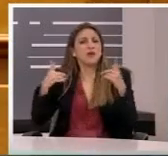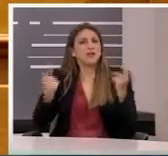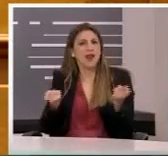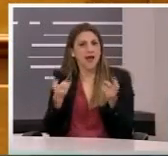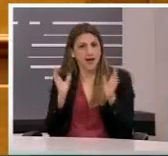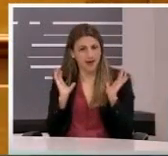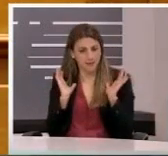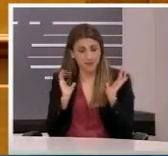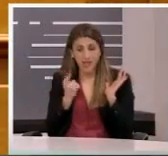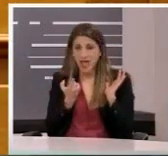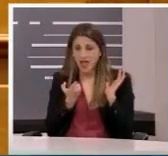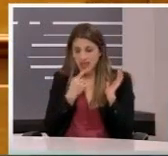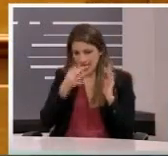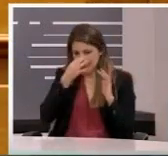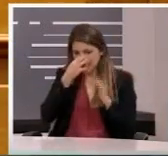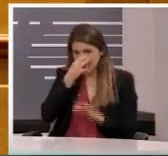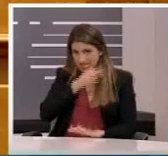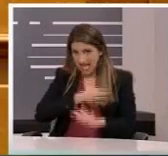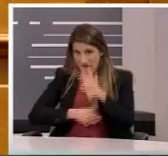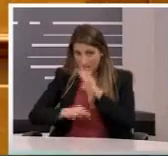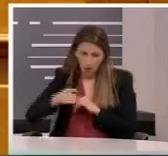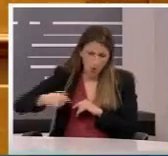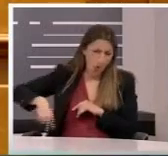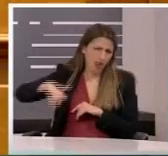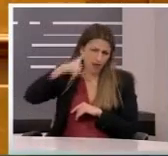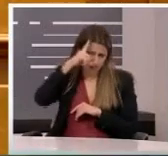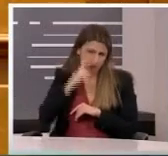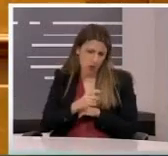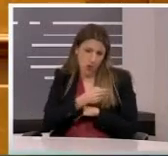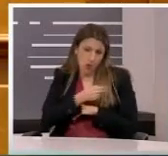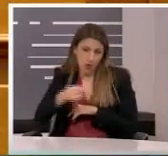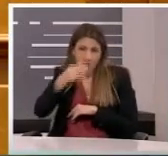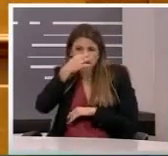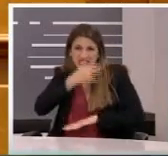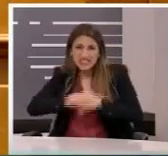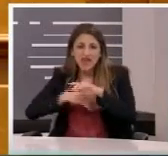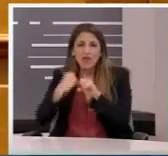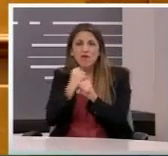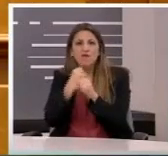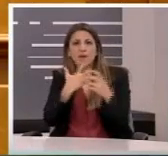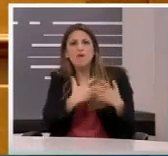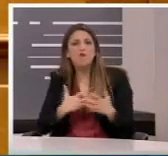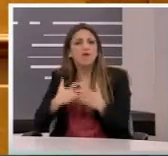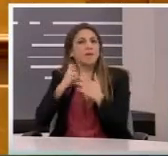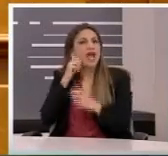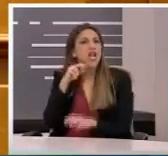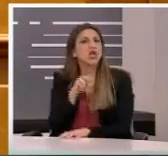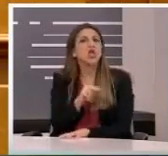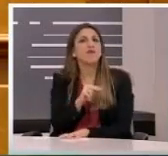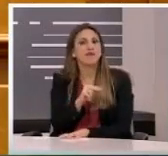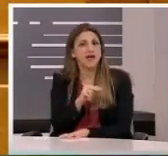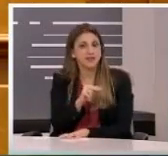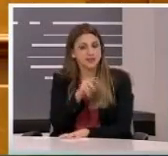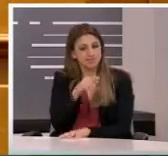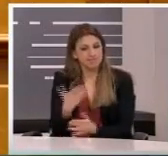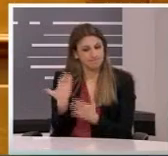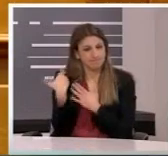Το πανθομολογούμενο σκάνδαλο Νοβάρτης, το οποίο διερευνάται και από τη